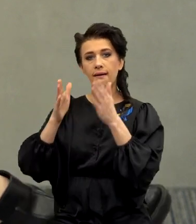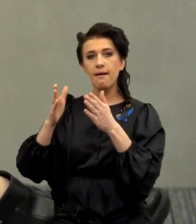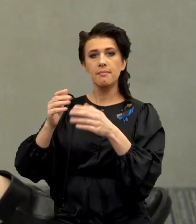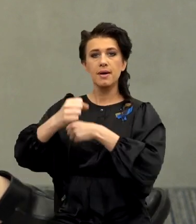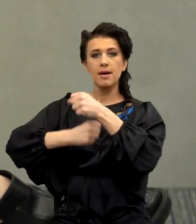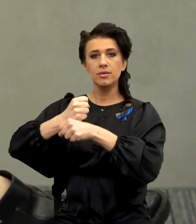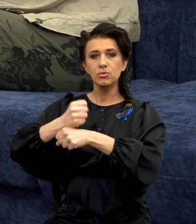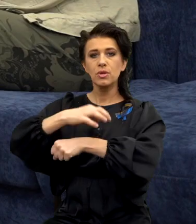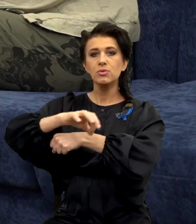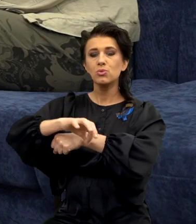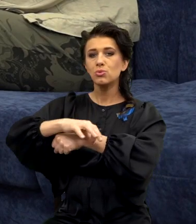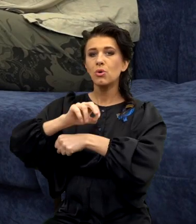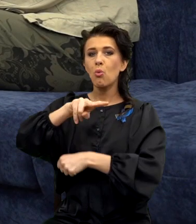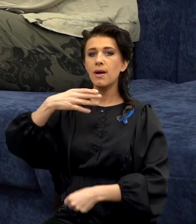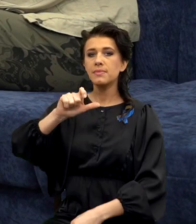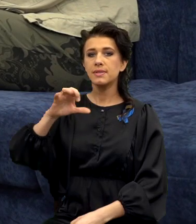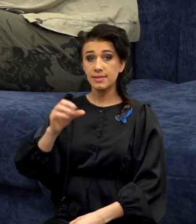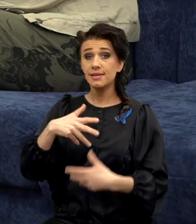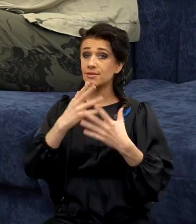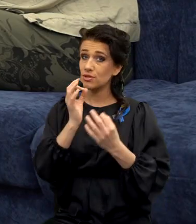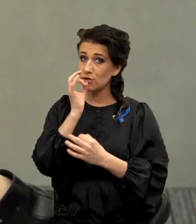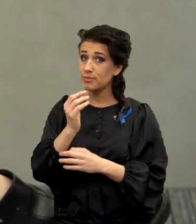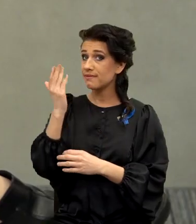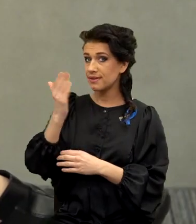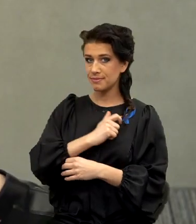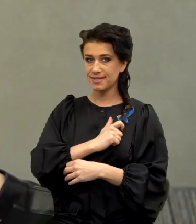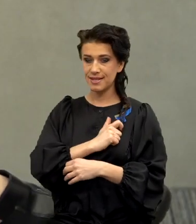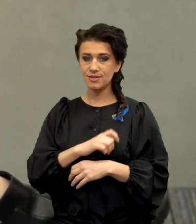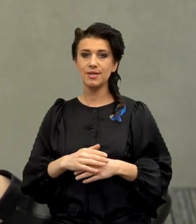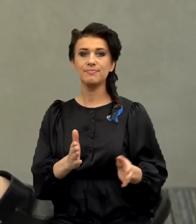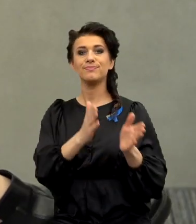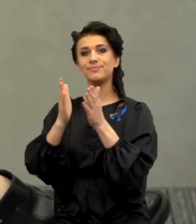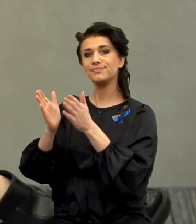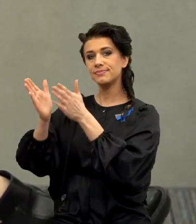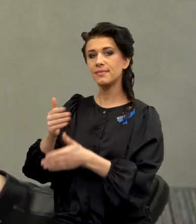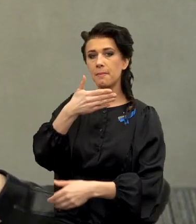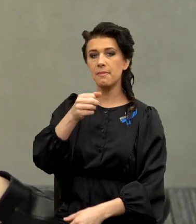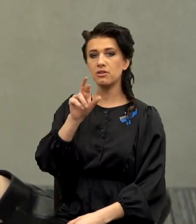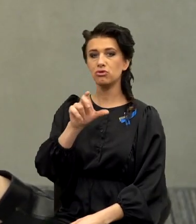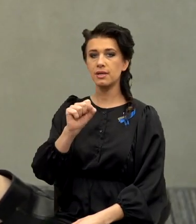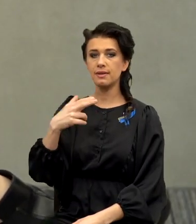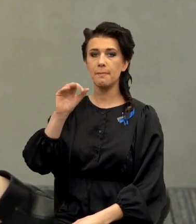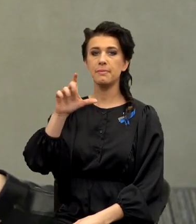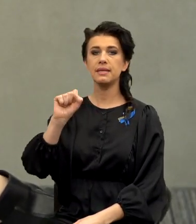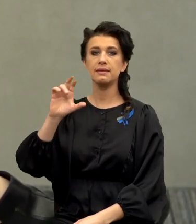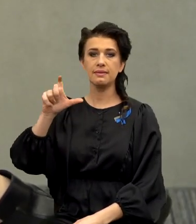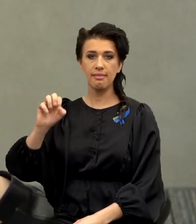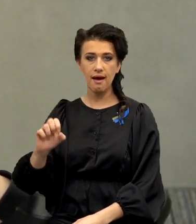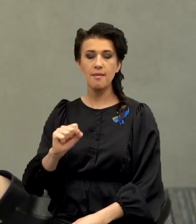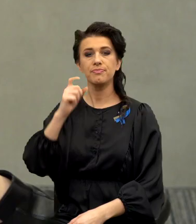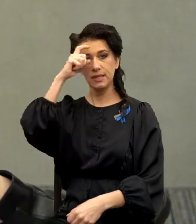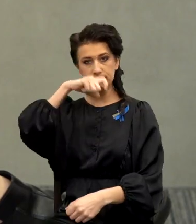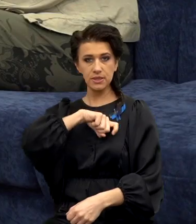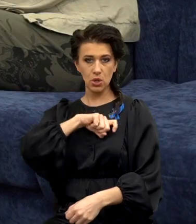Instytucie Psychologii UMCS. Dzień dobry. Dzień dobry, witaj. Oraz Marzena Bichta, psycholożka, psychoterapeutka z